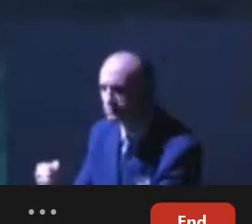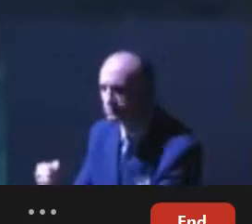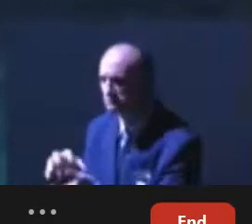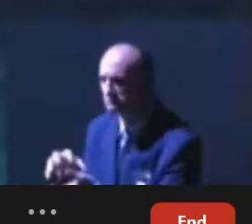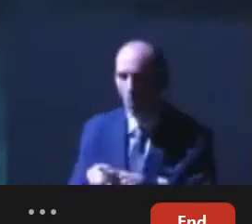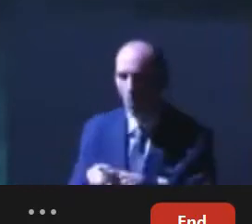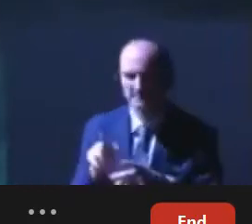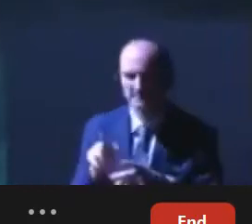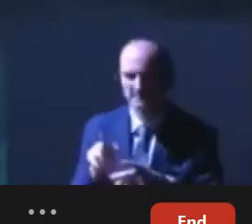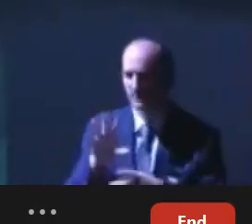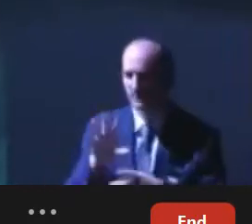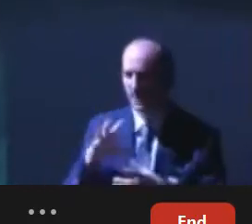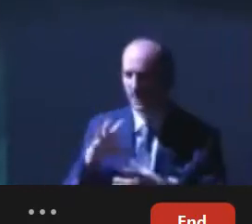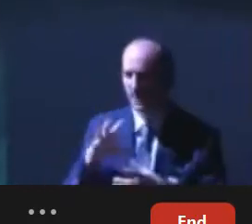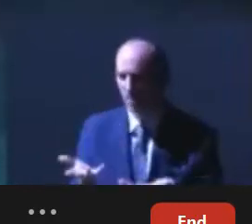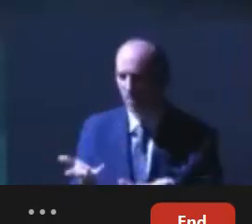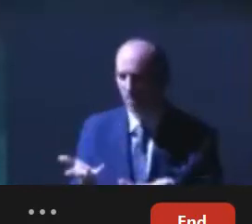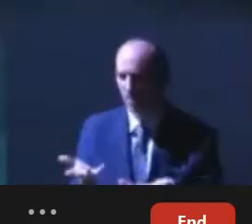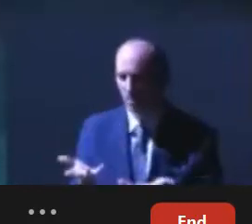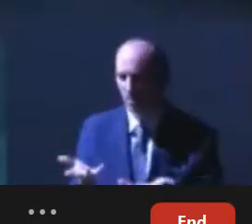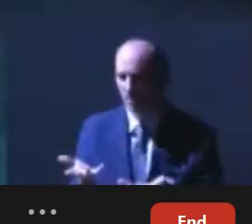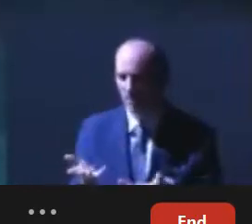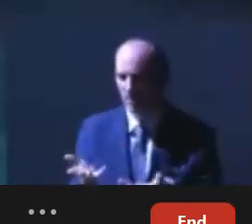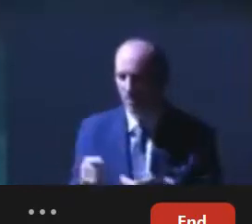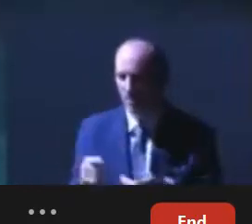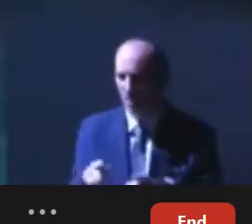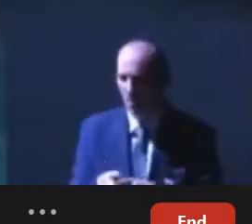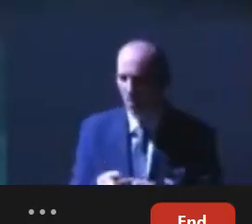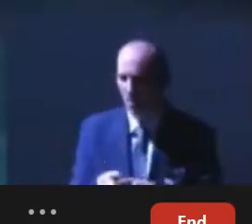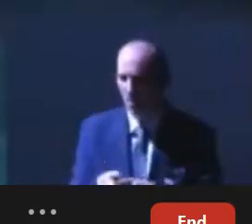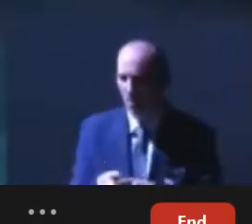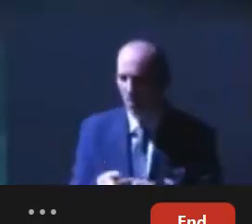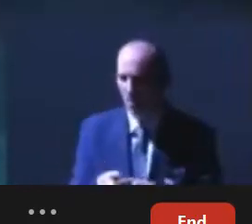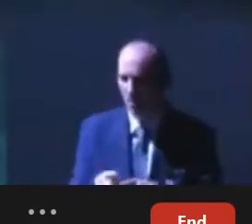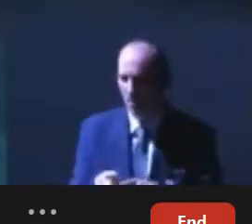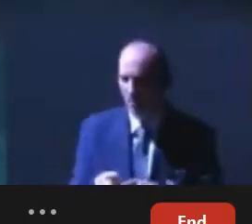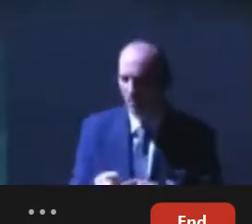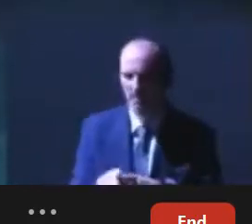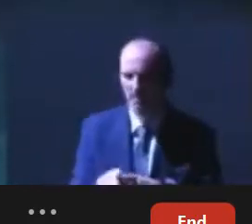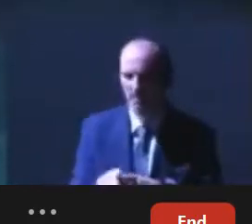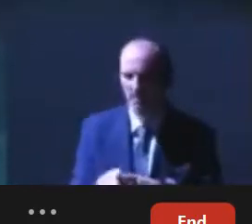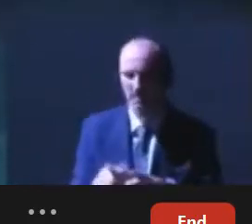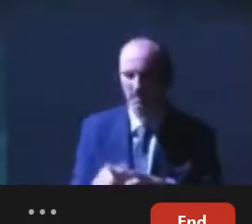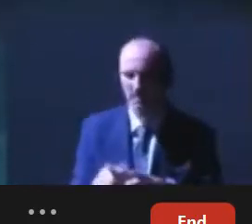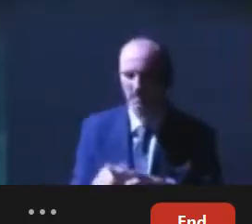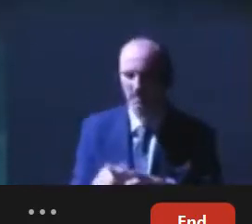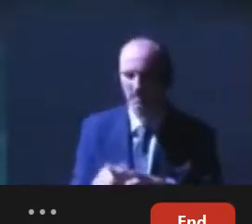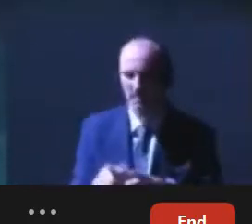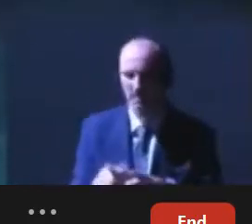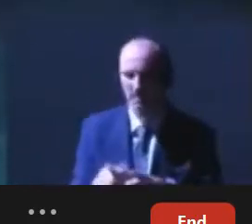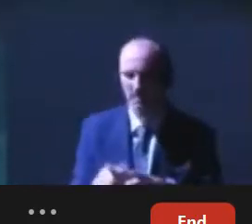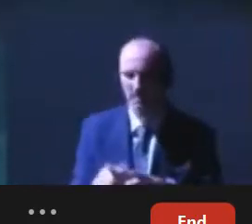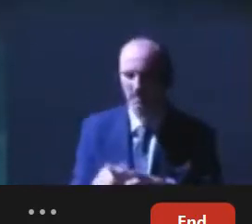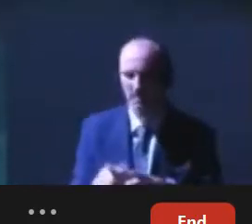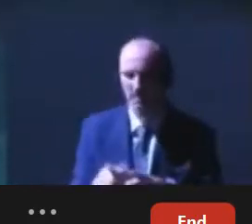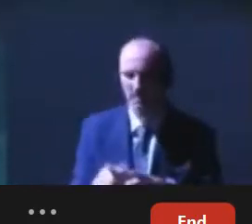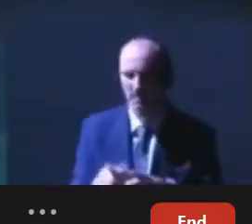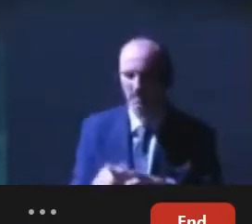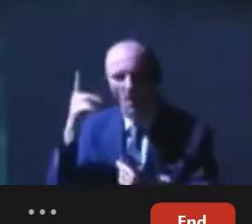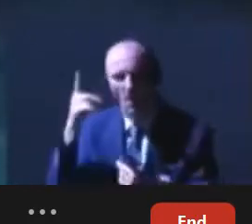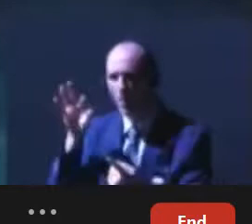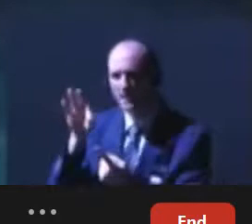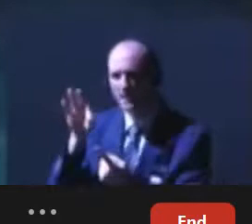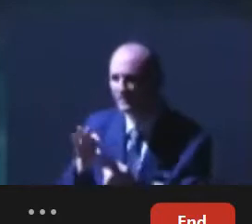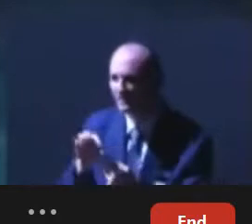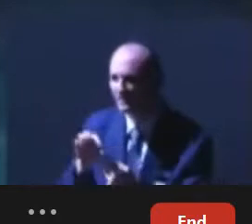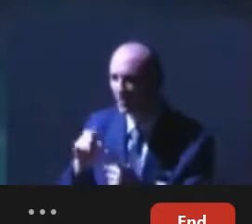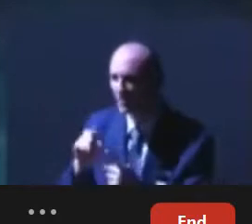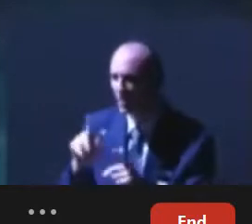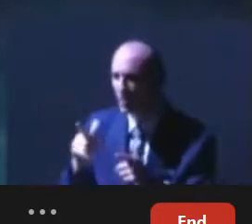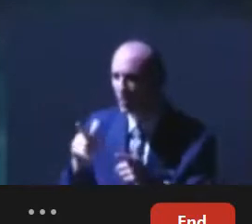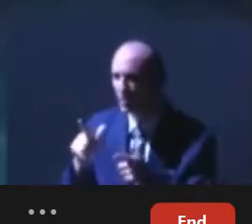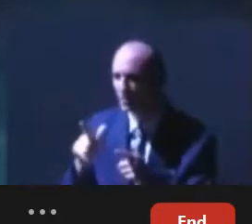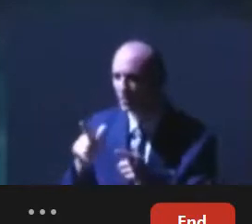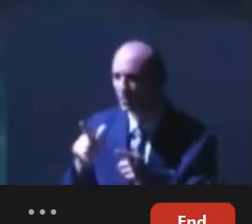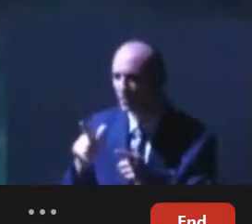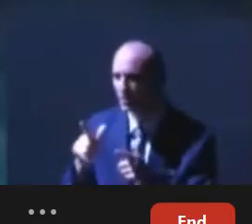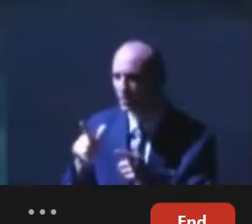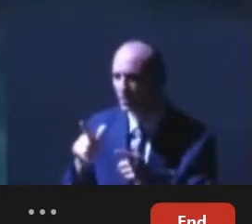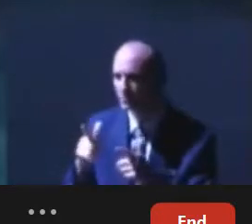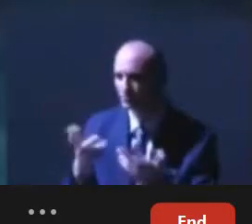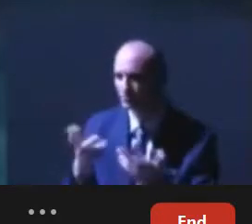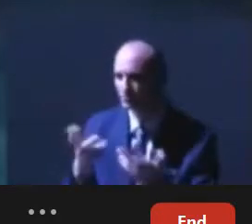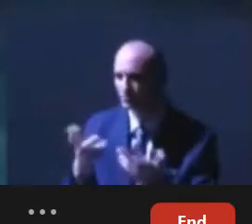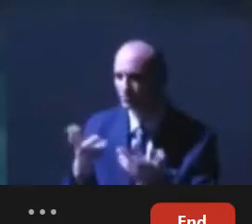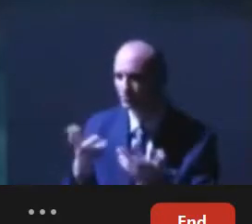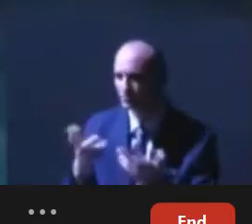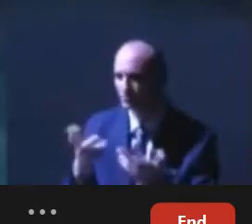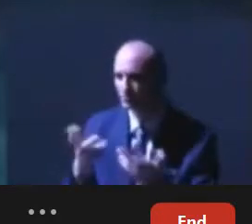hướng nào. Tôi đang muốn hướng tới 3 tỷ người dùng đăng ký, đó là 50 triệu doanh nghiệp, đó là tạo